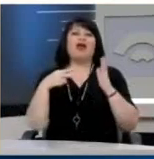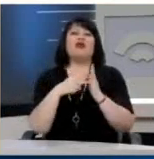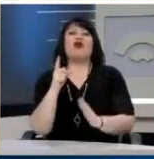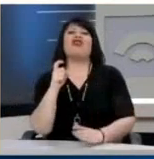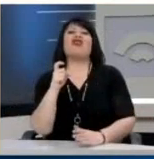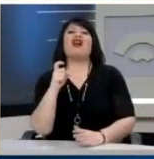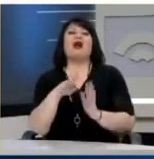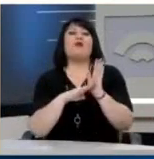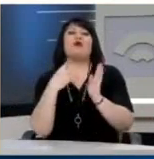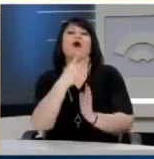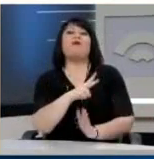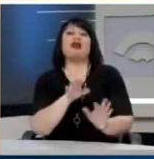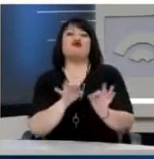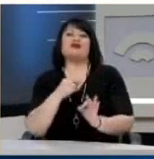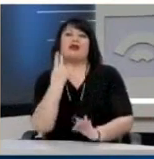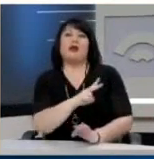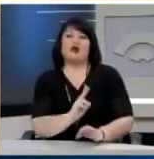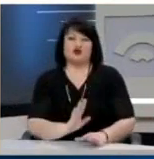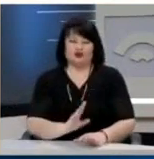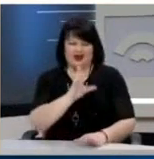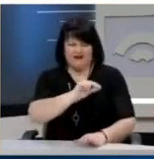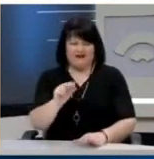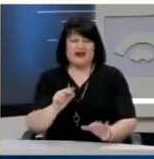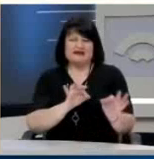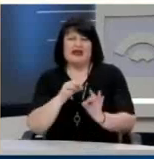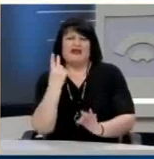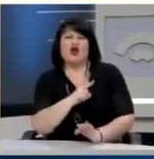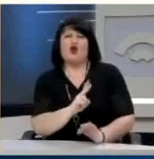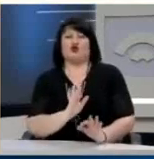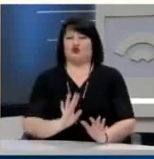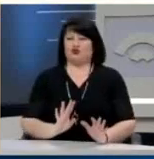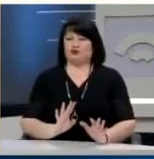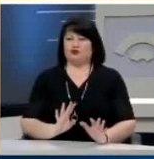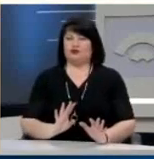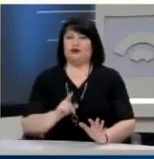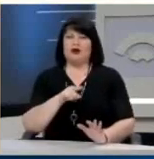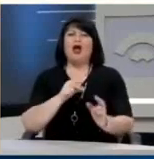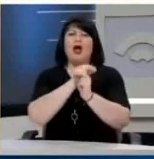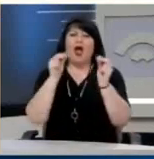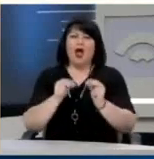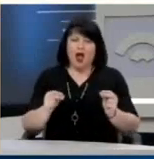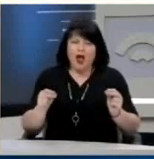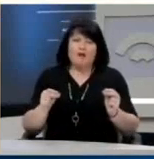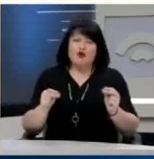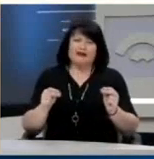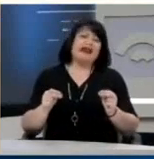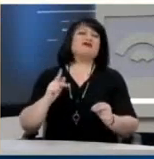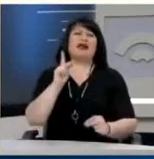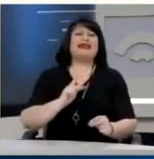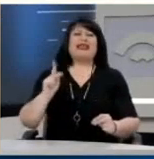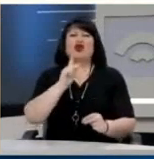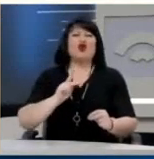2010. Είναι το ίδιο ακριβώς σχέδιο με αυτό που οδήγησε στην